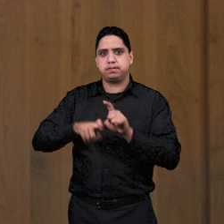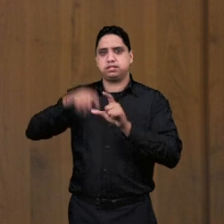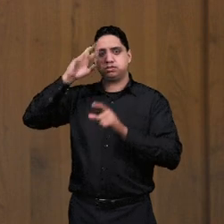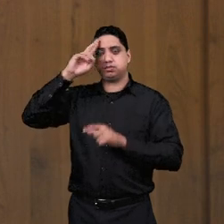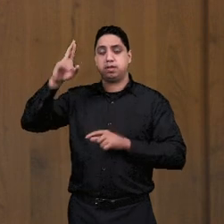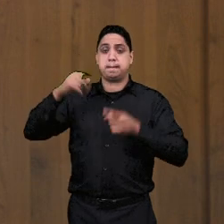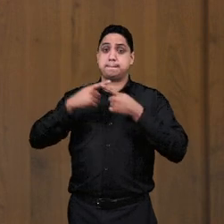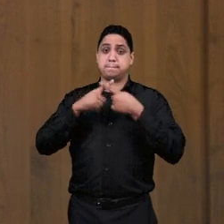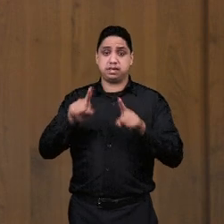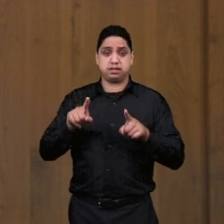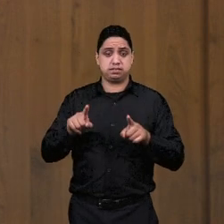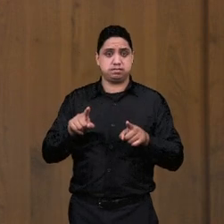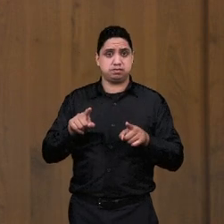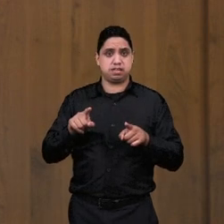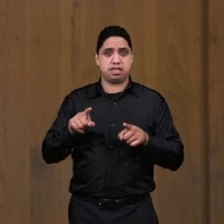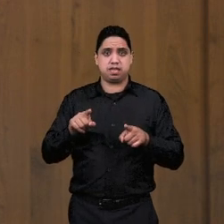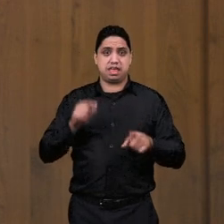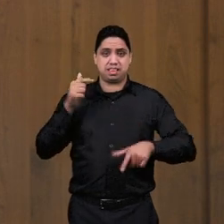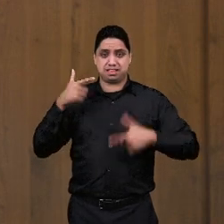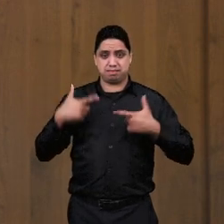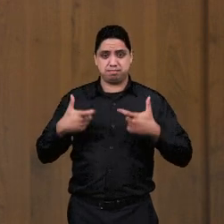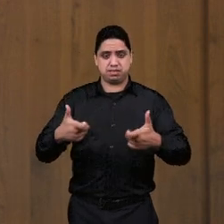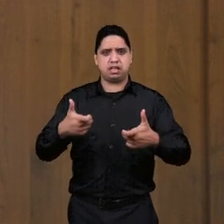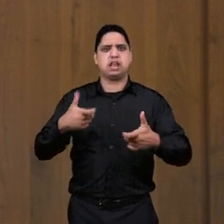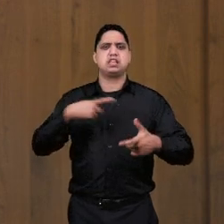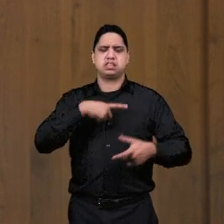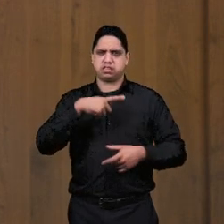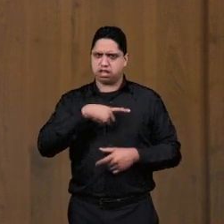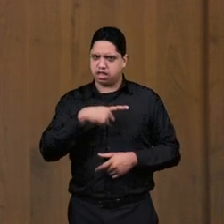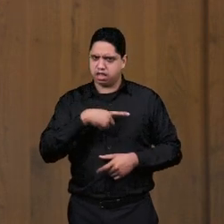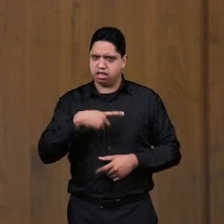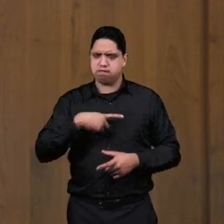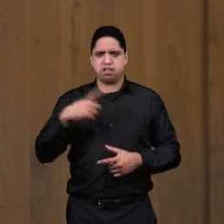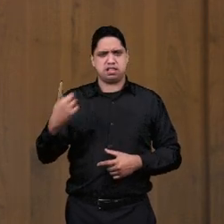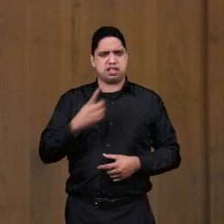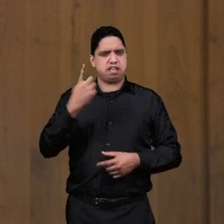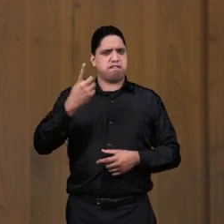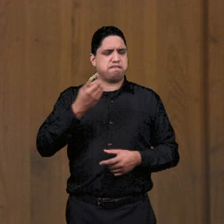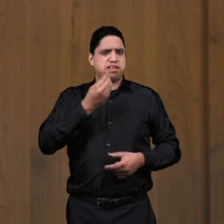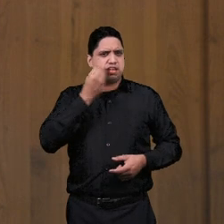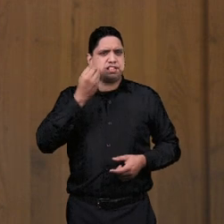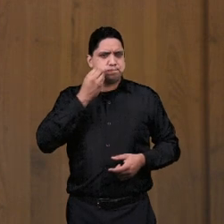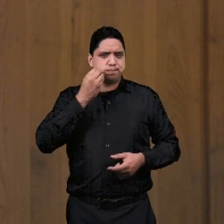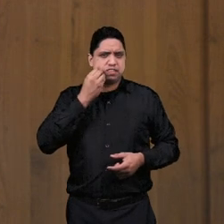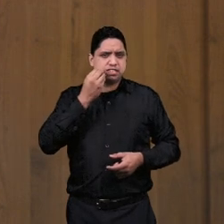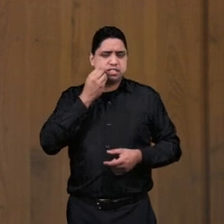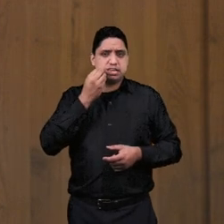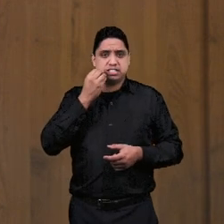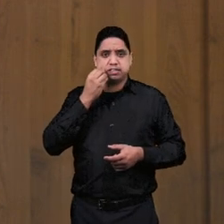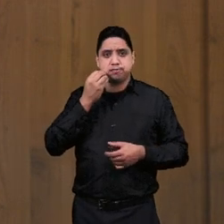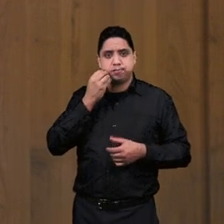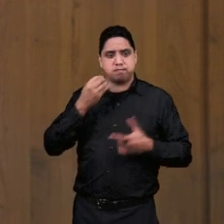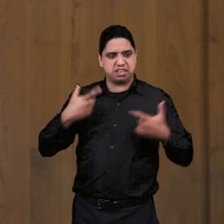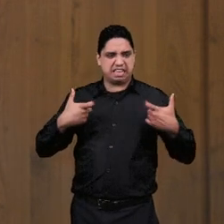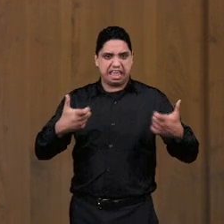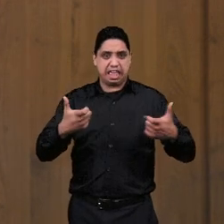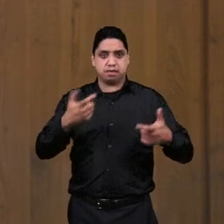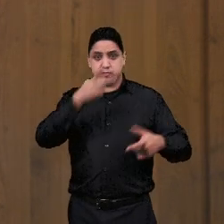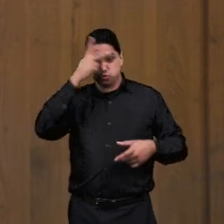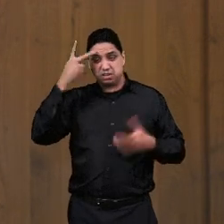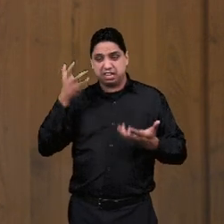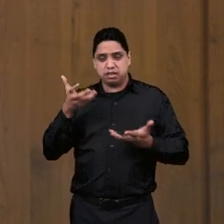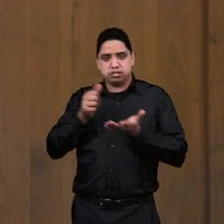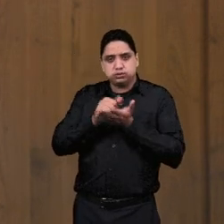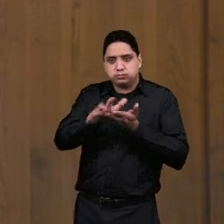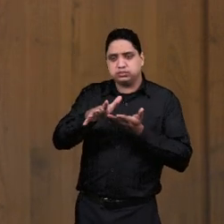ne sont pas venues. Plusieurs ont essayé d'enlever le roi de David. Dans une de ces guerres, David a quitté Jérusalem